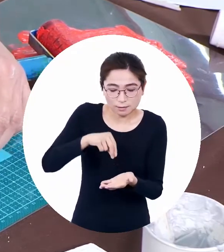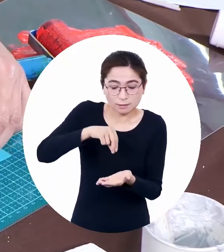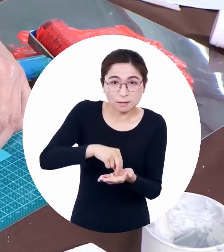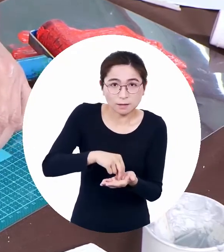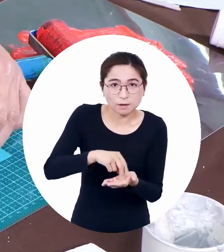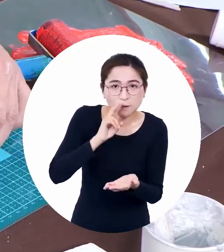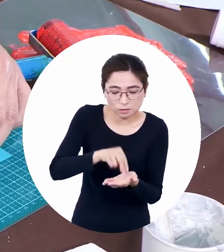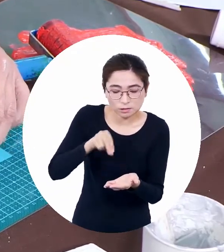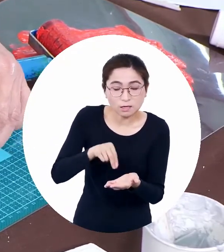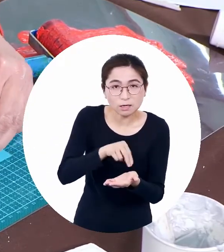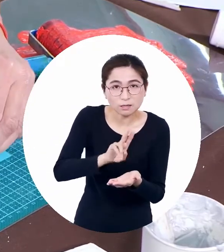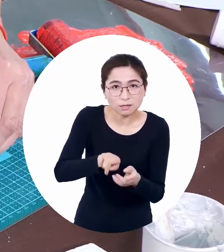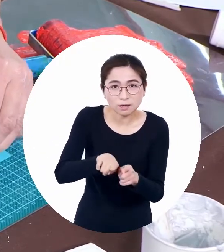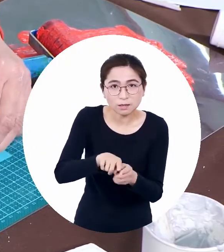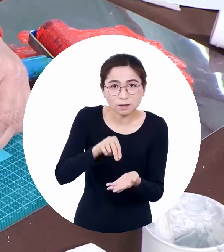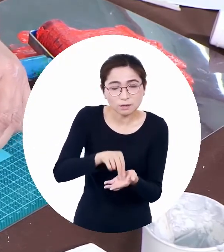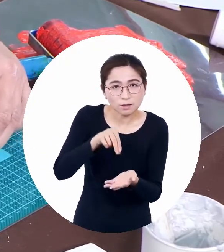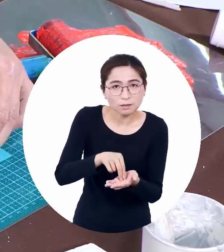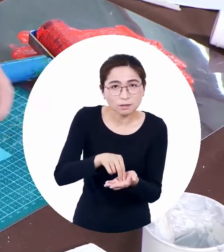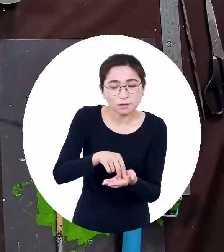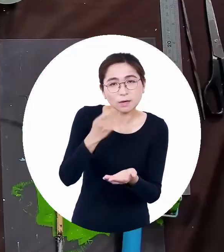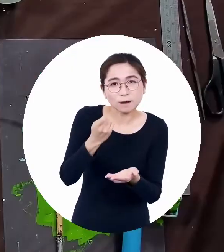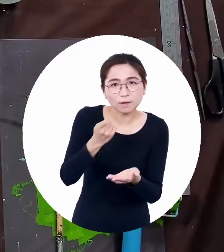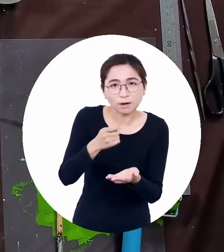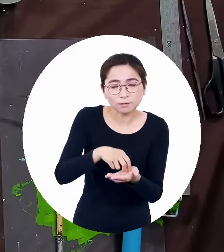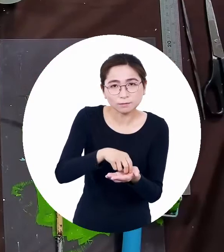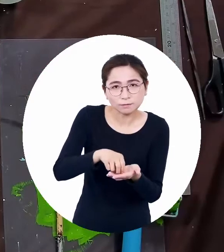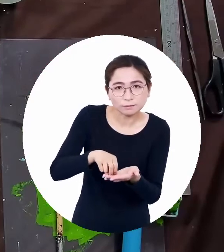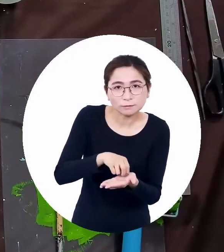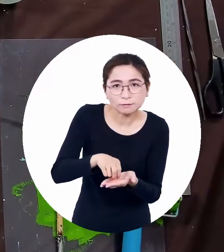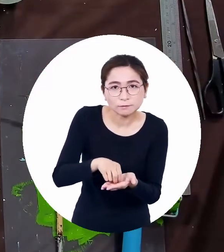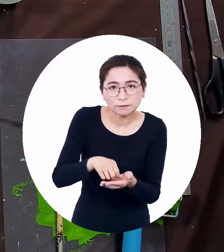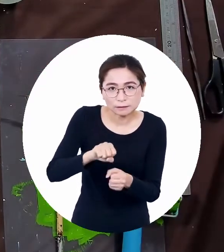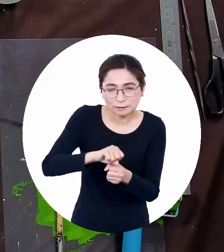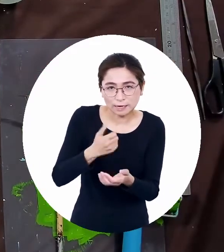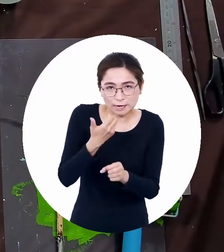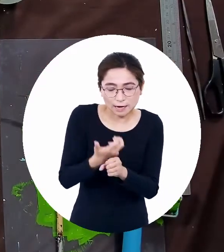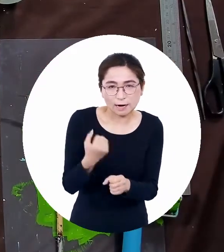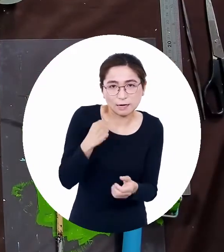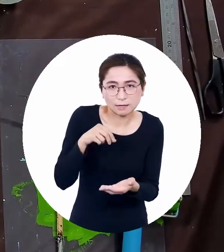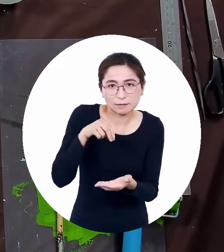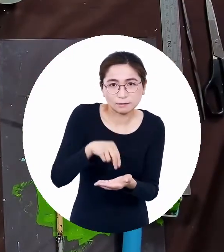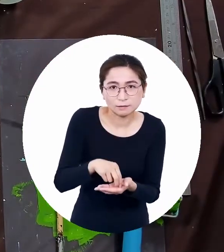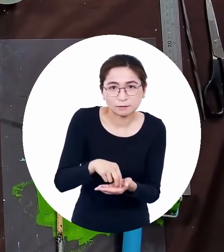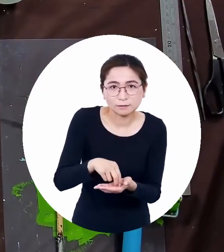落去啦，可以 chop 人就係咁啦。其實就好簡單，用隻手俾少壓力